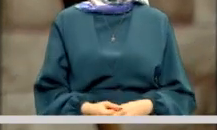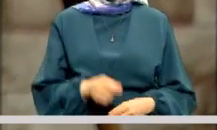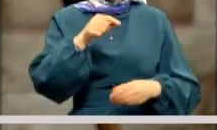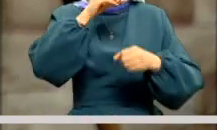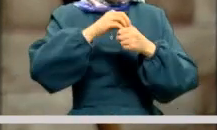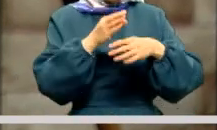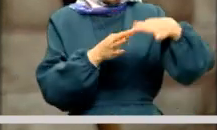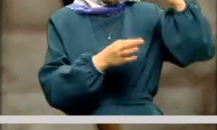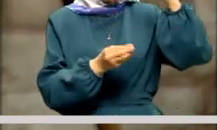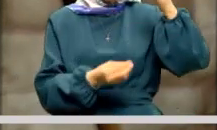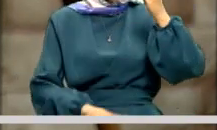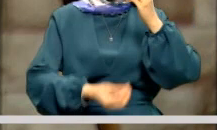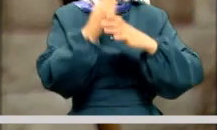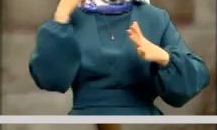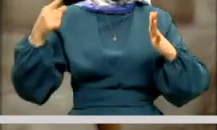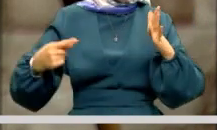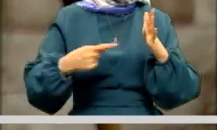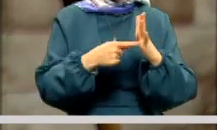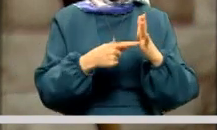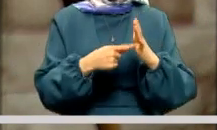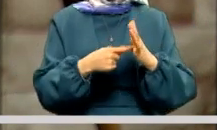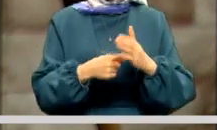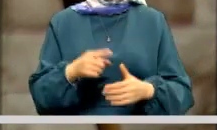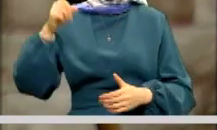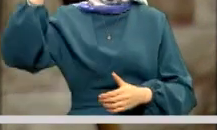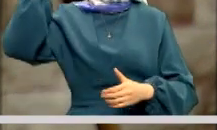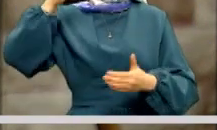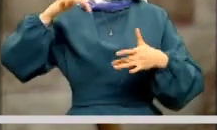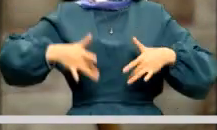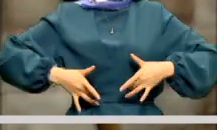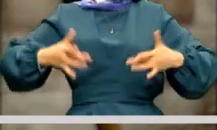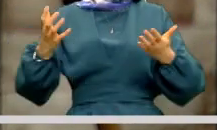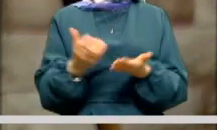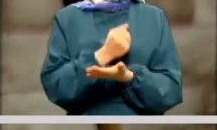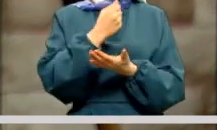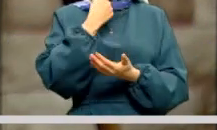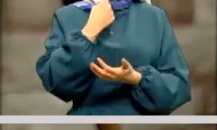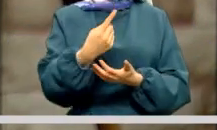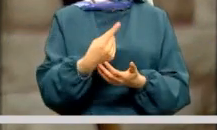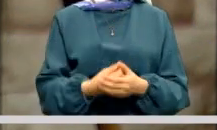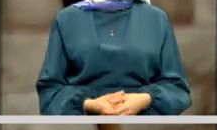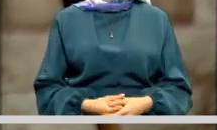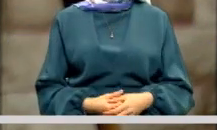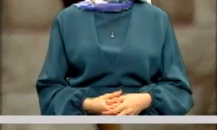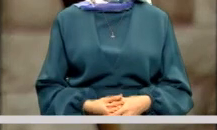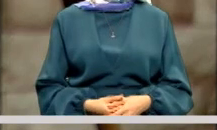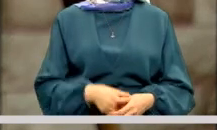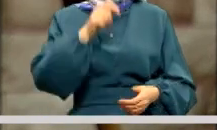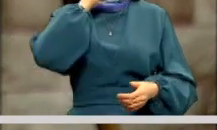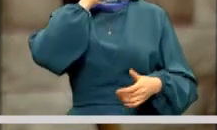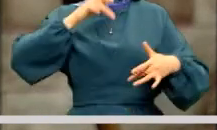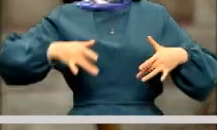varoluş gayesi Aslında rabbinin rızasını kazanmaktır diyoruz ya Müslümanın müminin rızası